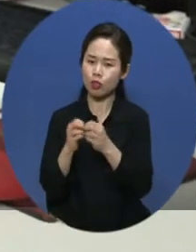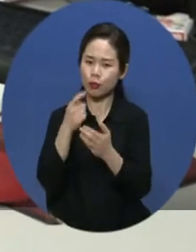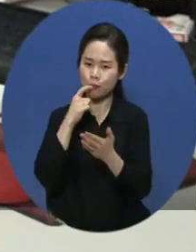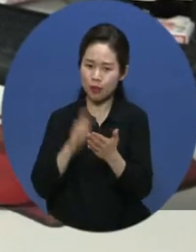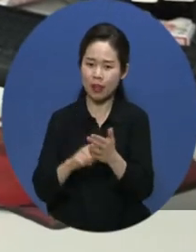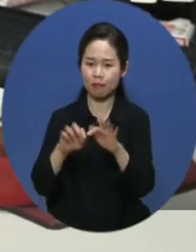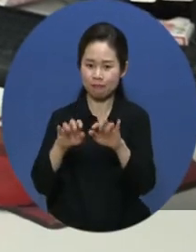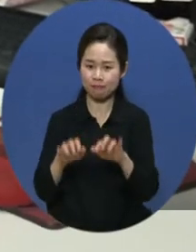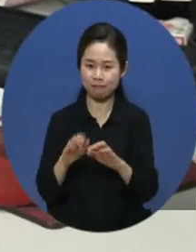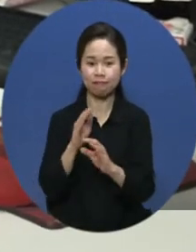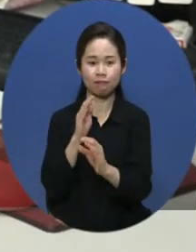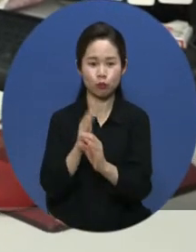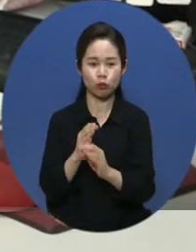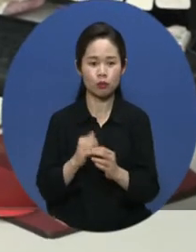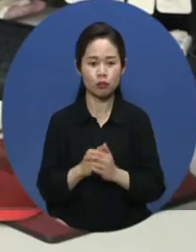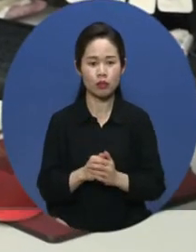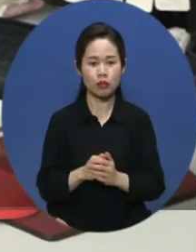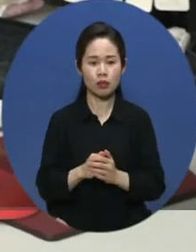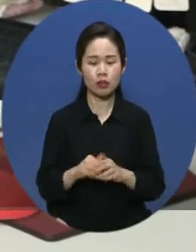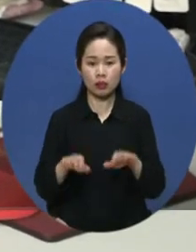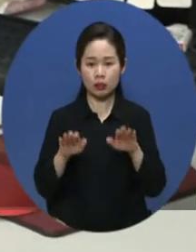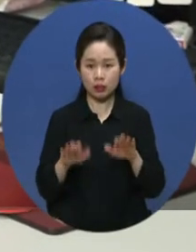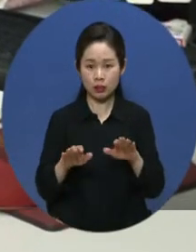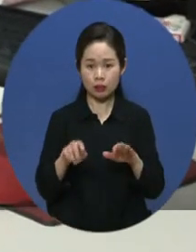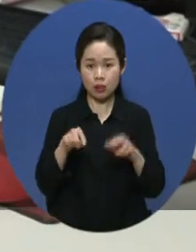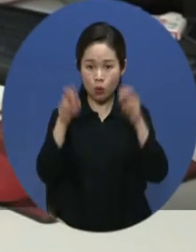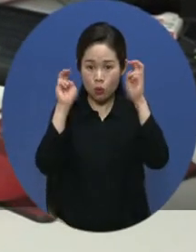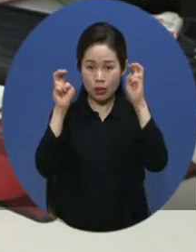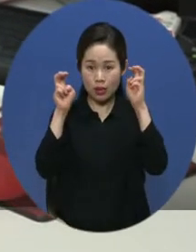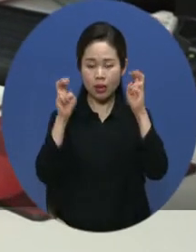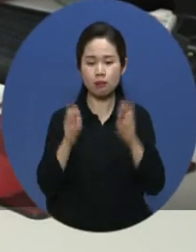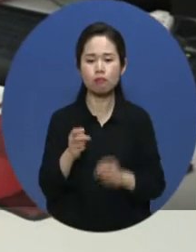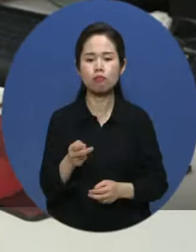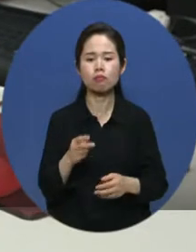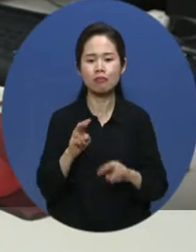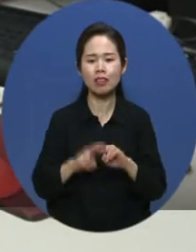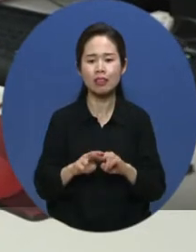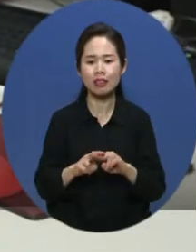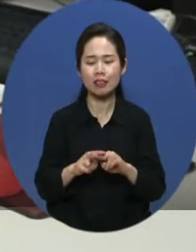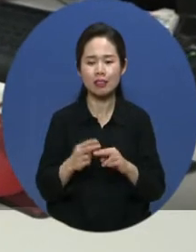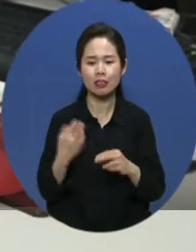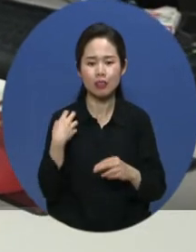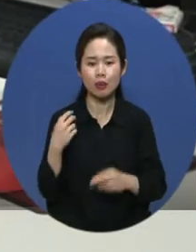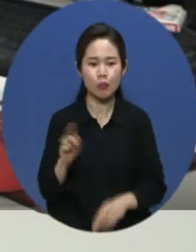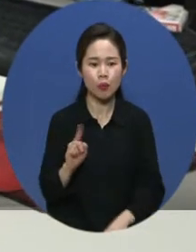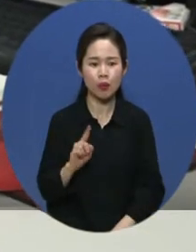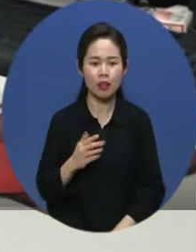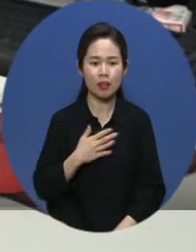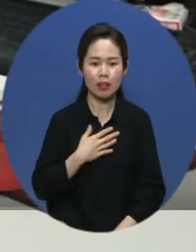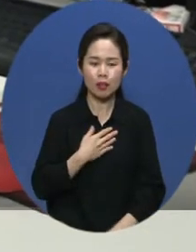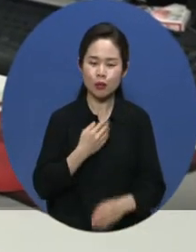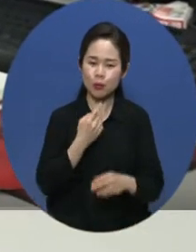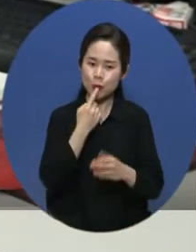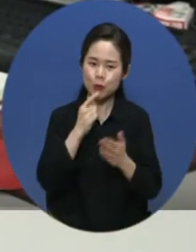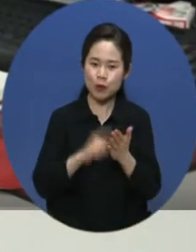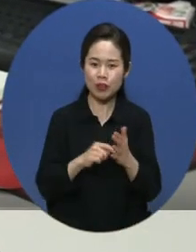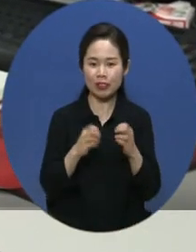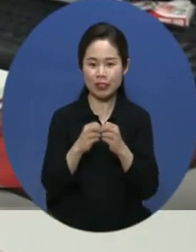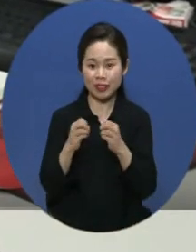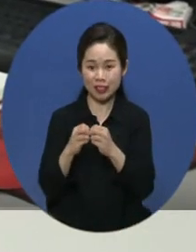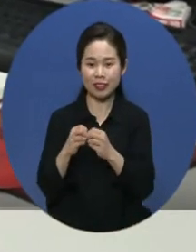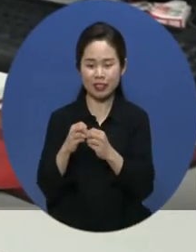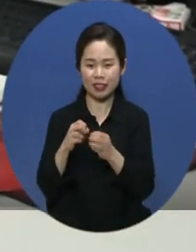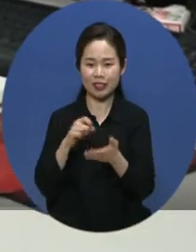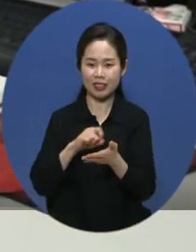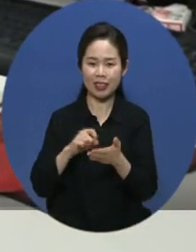그럼 피치마켓에서 그럼 정확히 어떤 직책을 맡고 계신 거예요? 저는 쉬운 글 에디터이고요. 쉬운